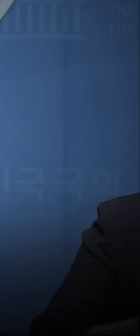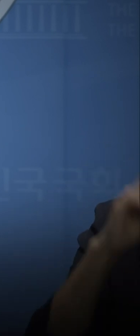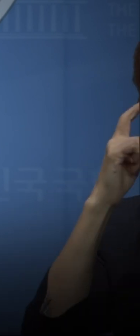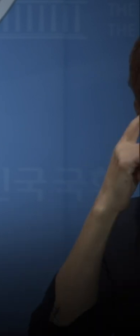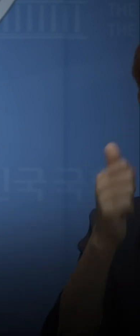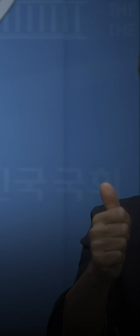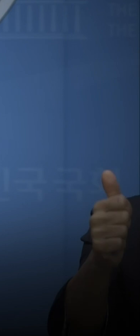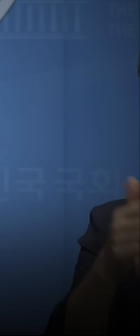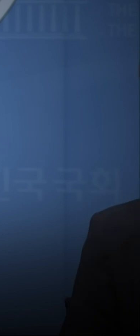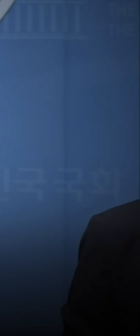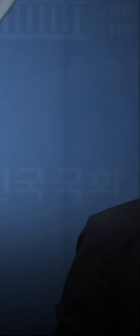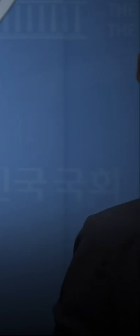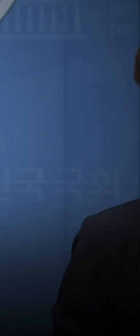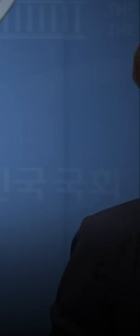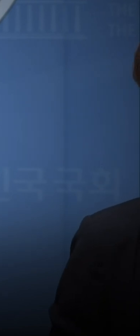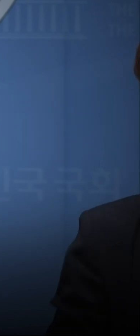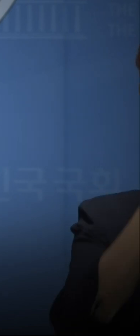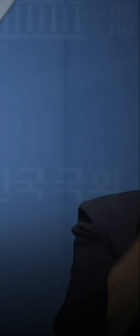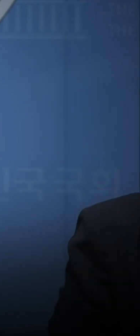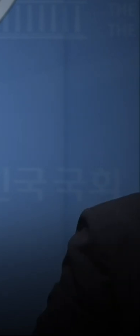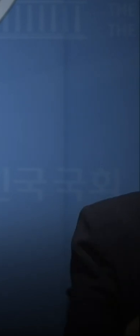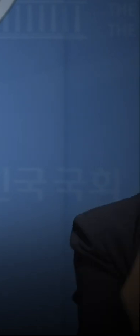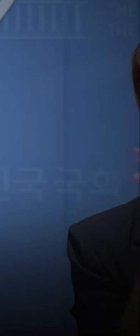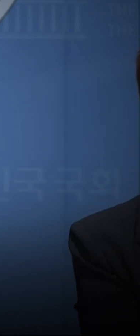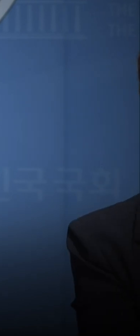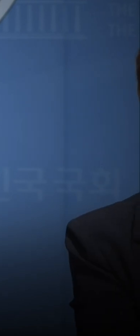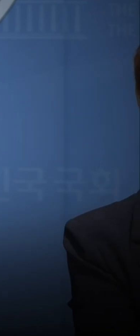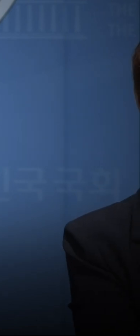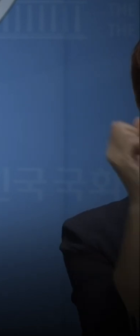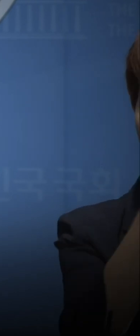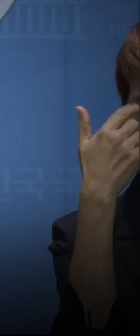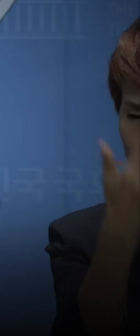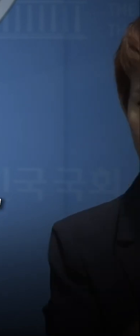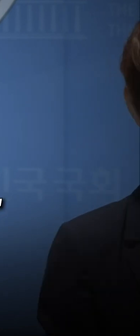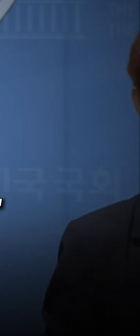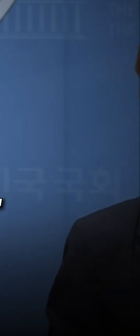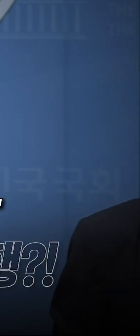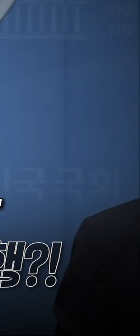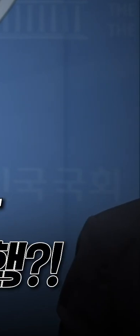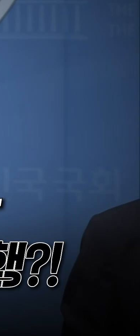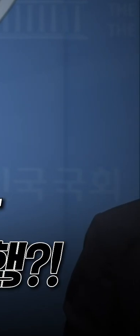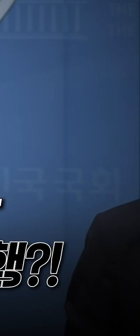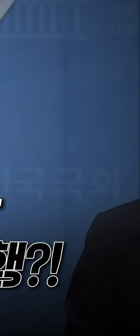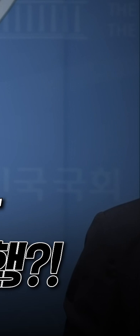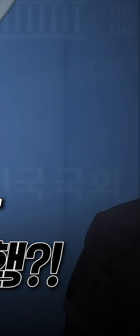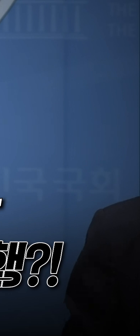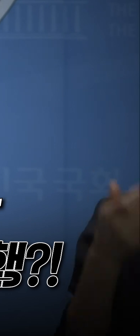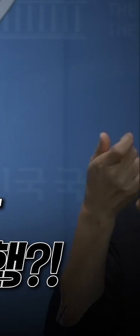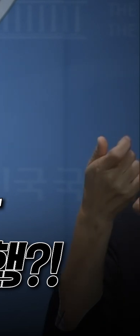고민해보기 바랍니다 윤 대통령과 함께 나락으로 떨어질 것인가 아니면 합리적인